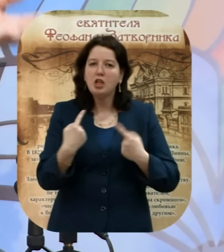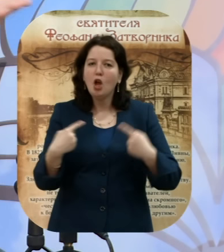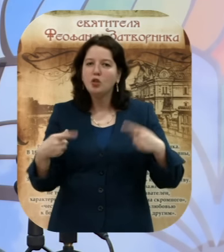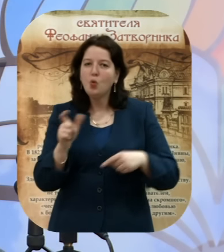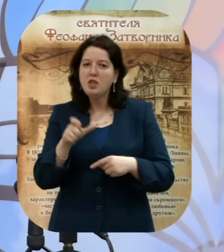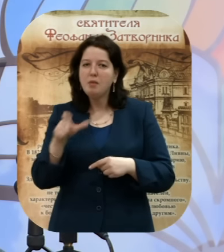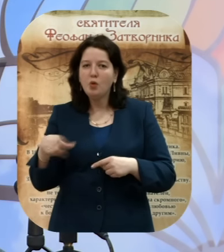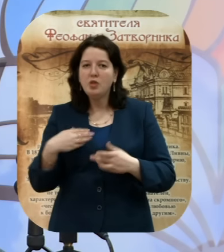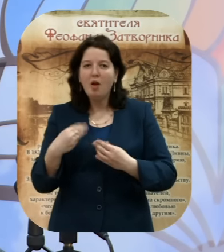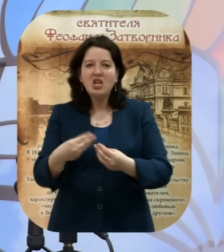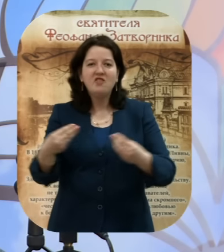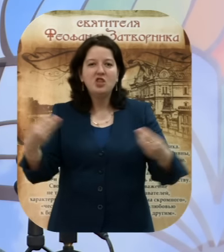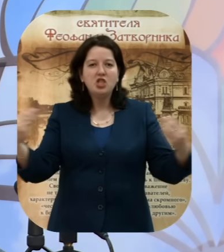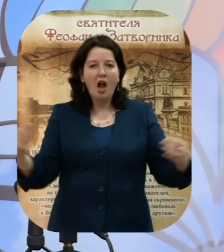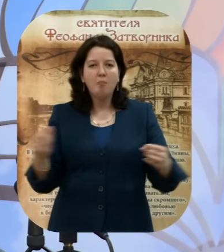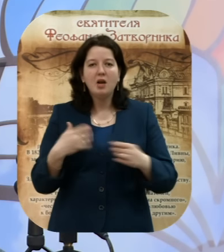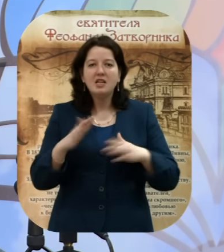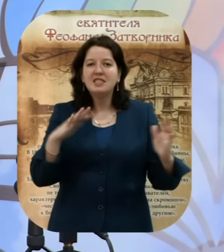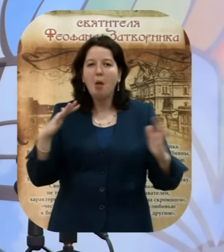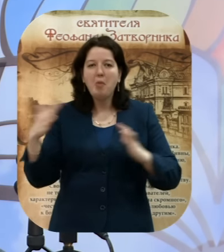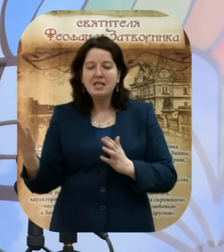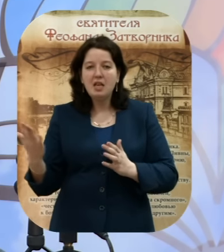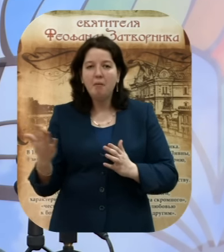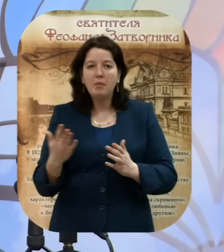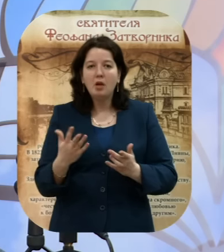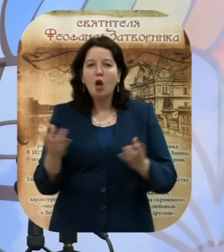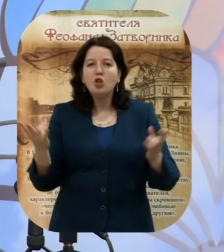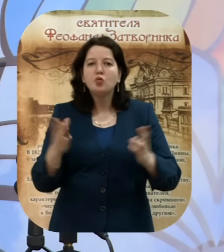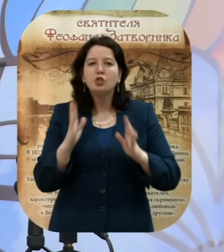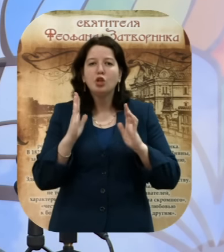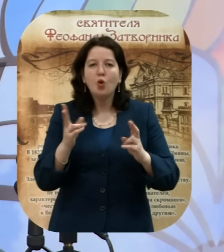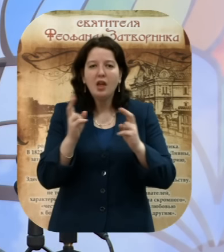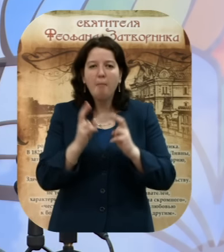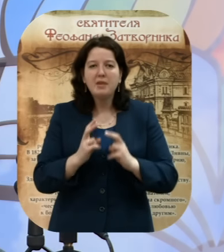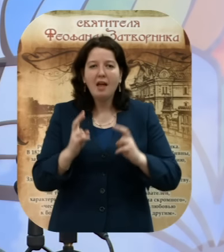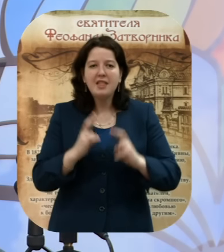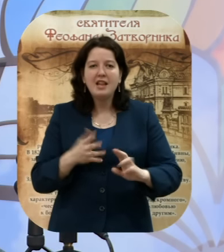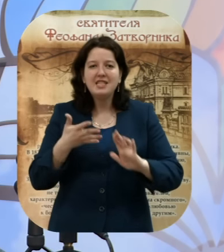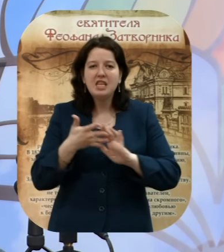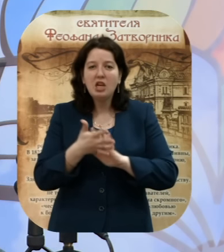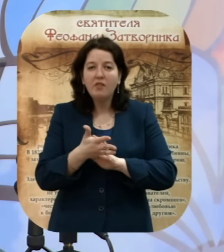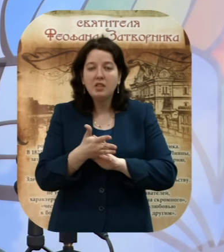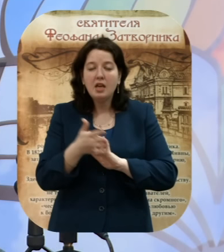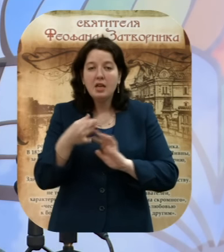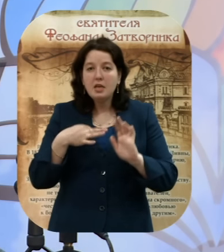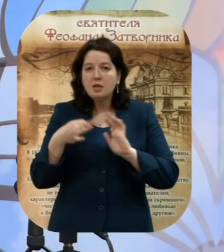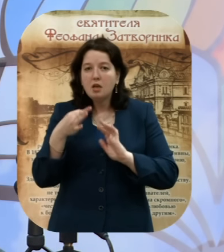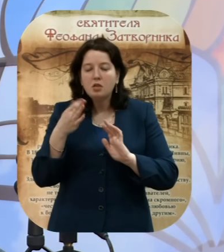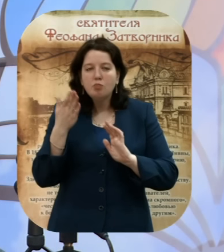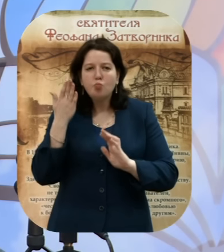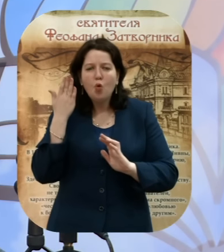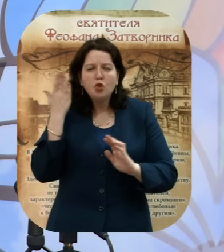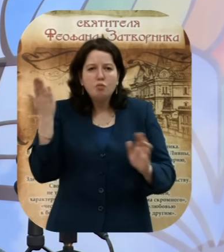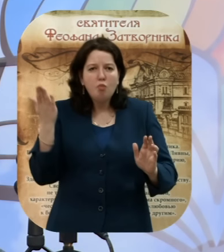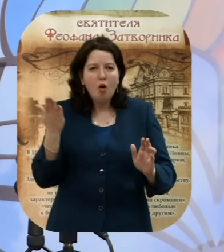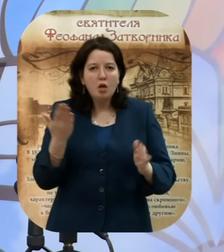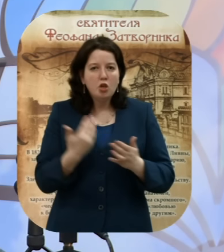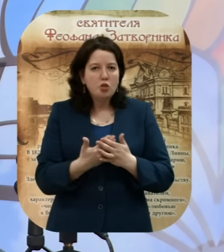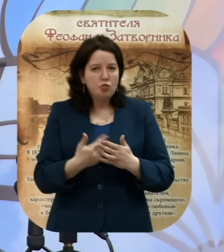к вещам, к событиям? Стоит только проанализировать. И скажешь, Боже мой, неужели я